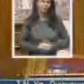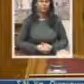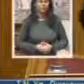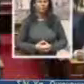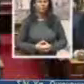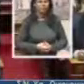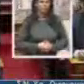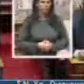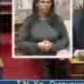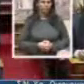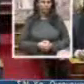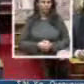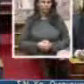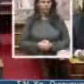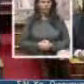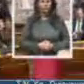2010.